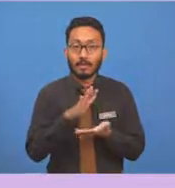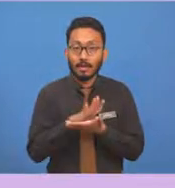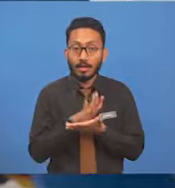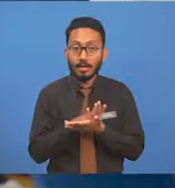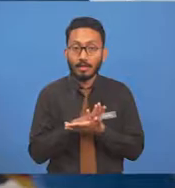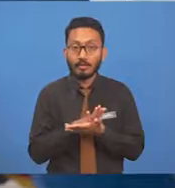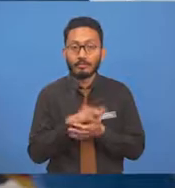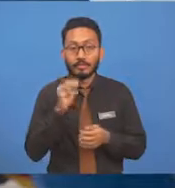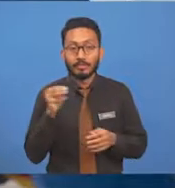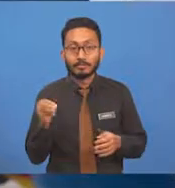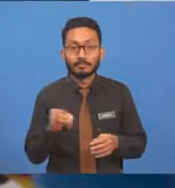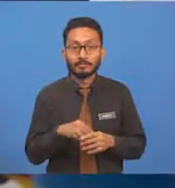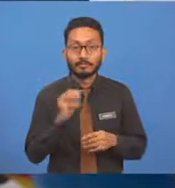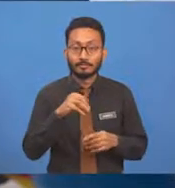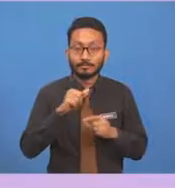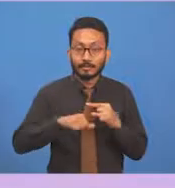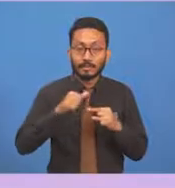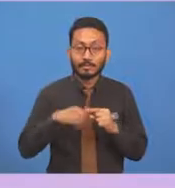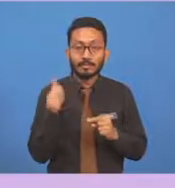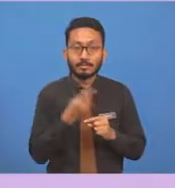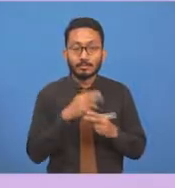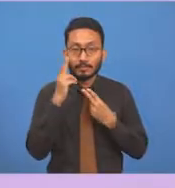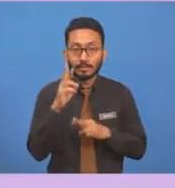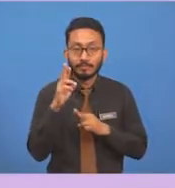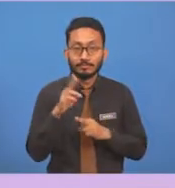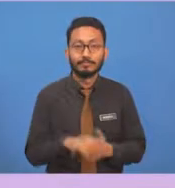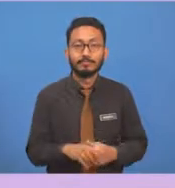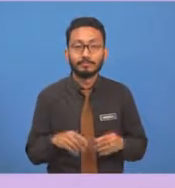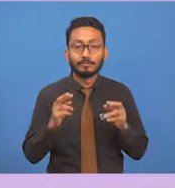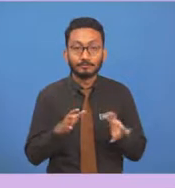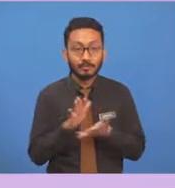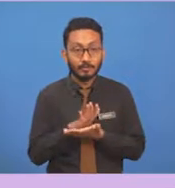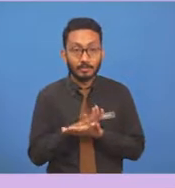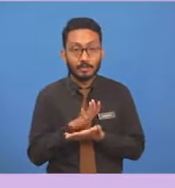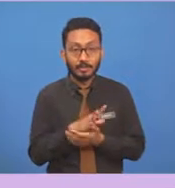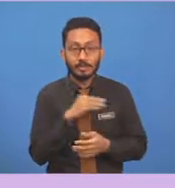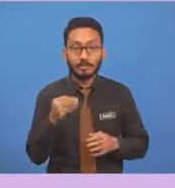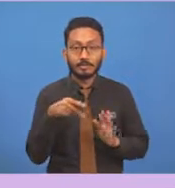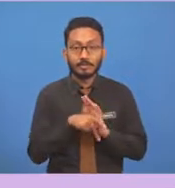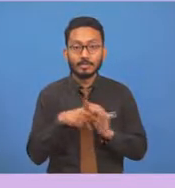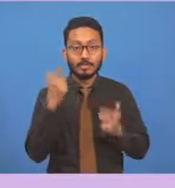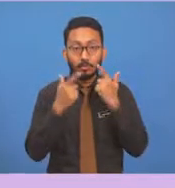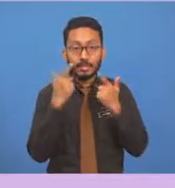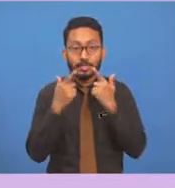Murid-murid, apabila kita menghormati warga sekolah dan pelawat, kita dapat